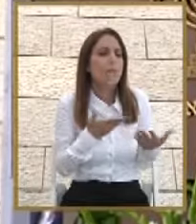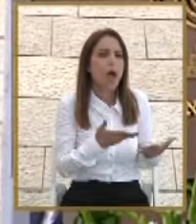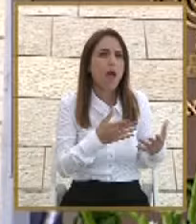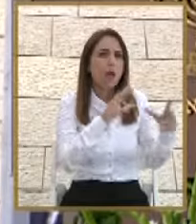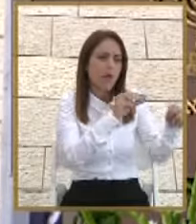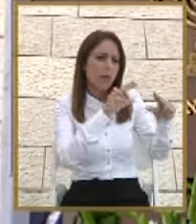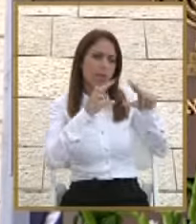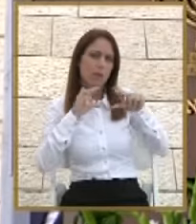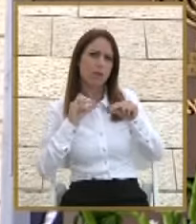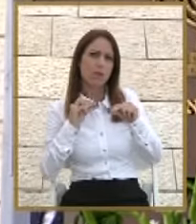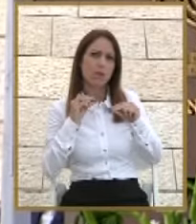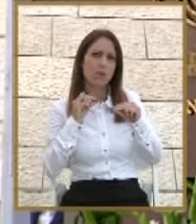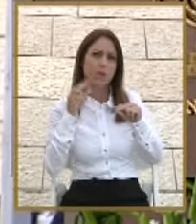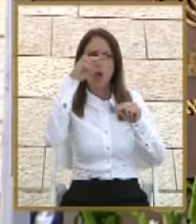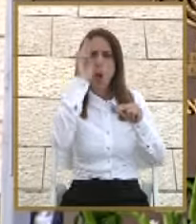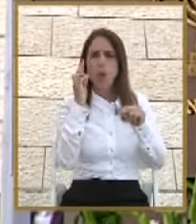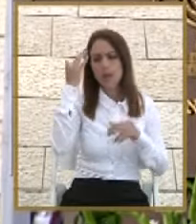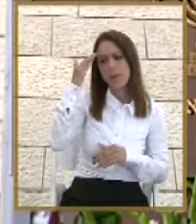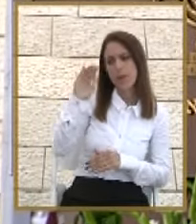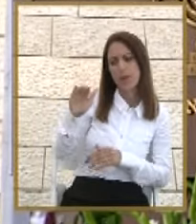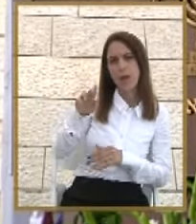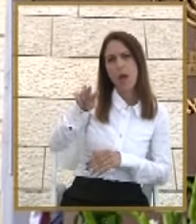כמוהם, הוריי התייסרו בנפול אחי.